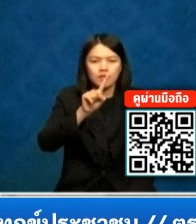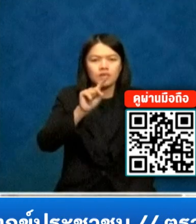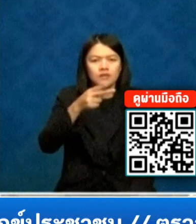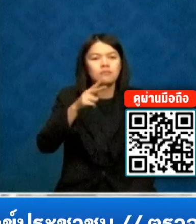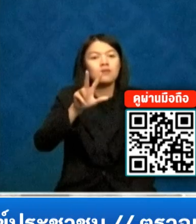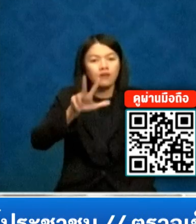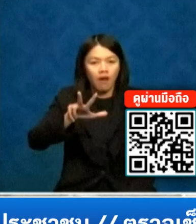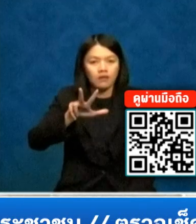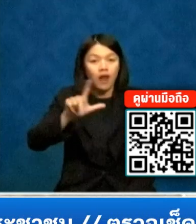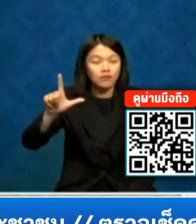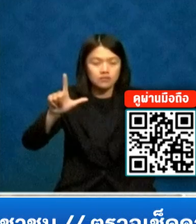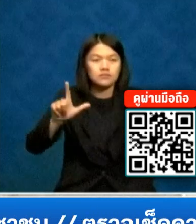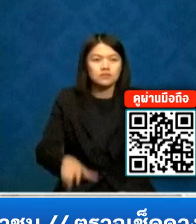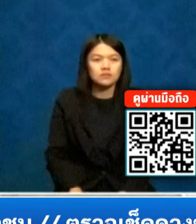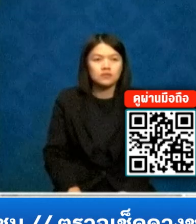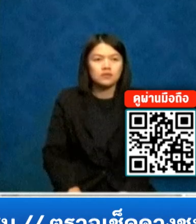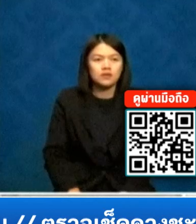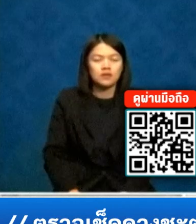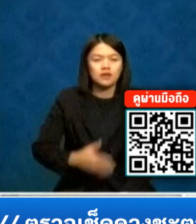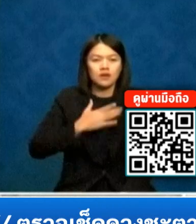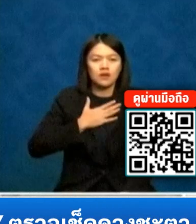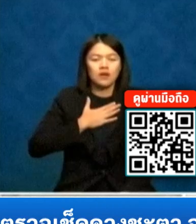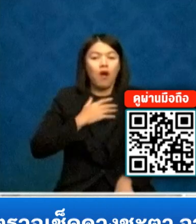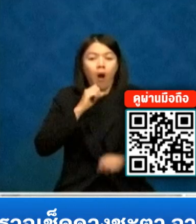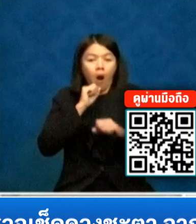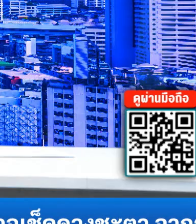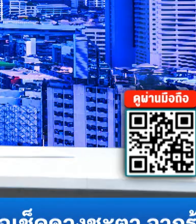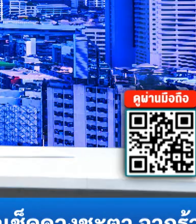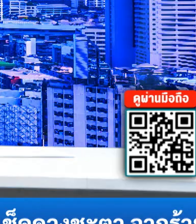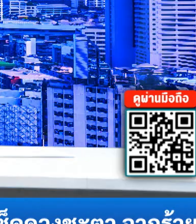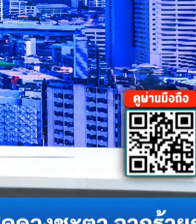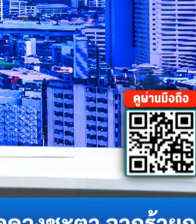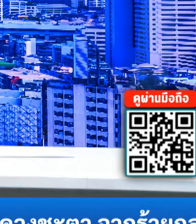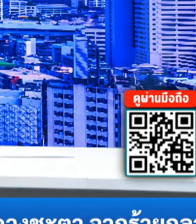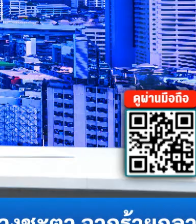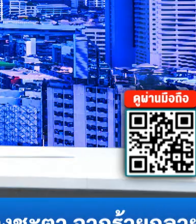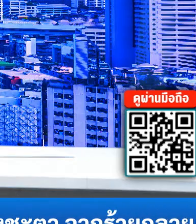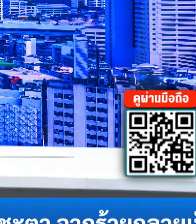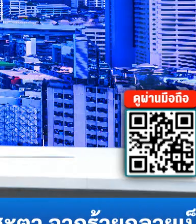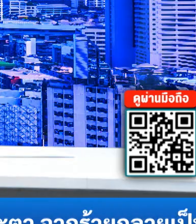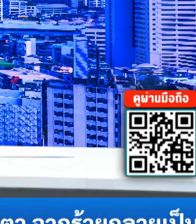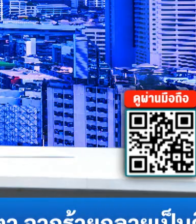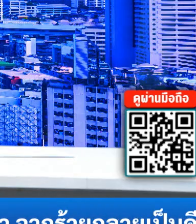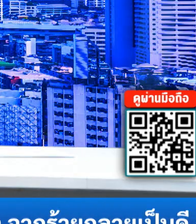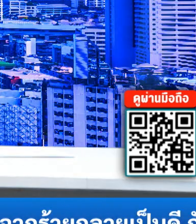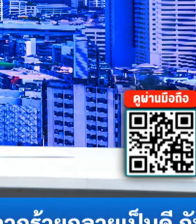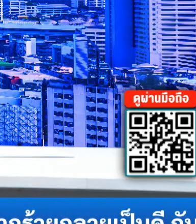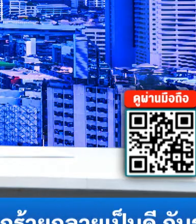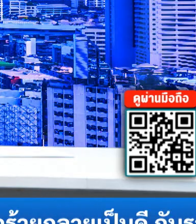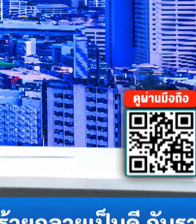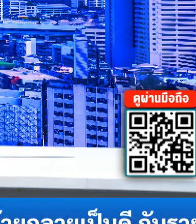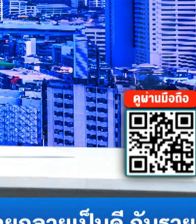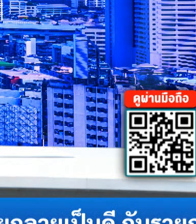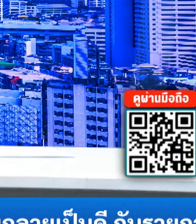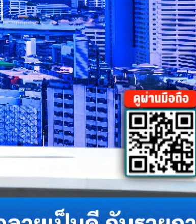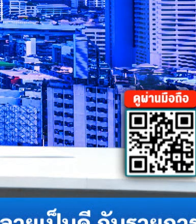210,000 ล้านครับถึงแม้ว่าจะเป็นชาวไร่อ้อยแต่ก็รู้จักเศรษฐกิจเหมือนกันนะครับท่านประธาน นี่ก็เป็นบางช่วงบางตอนนะคะจากการอภิ